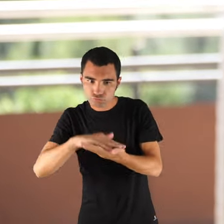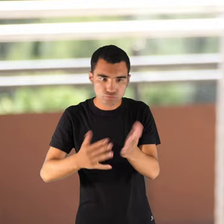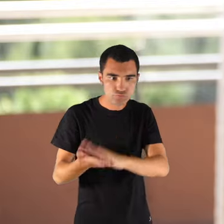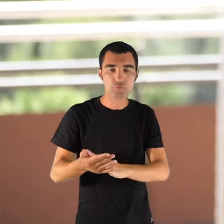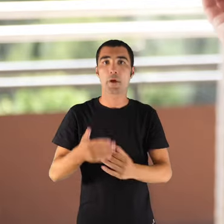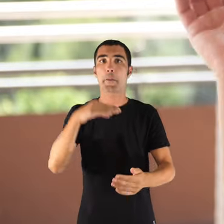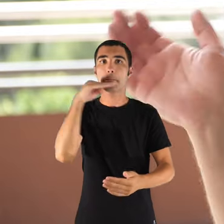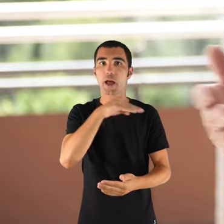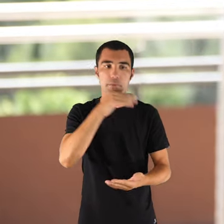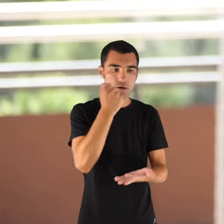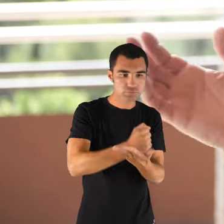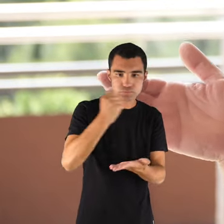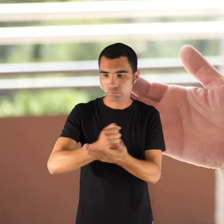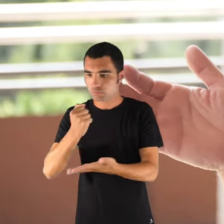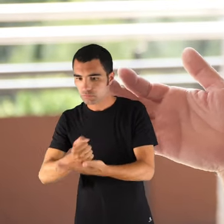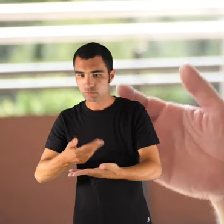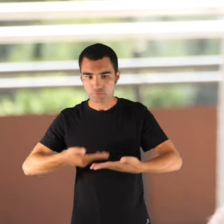papeleo, el que sigui.